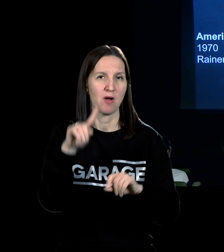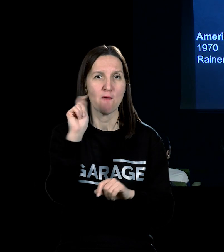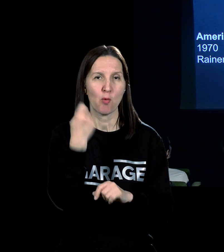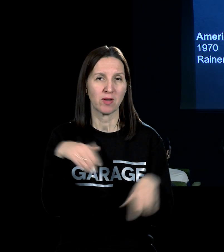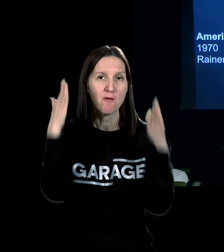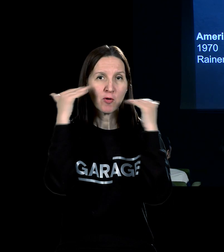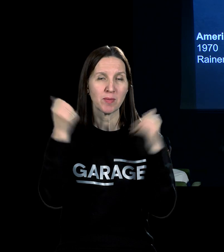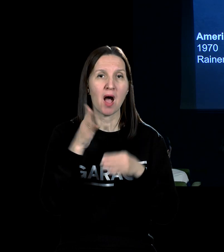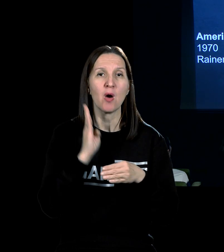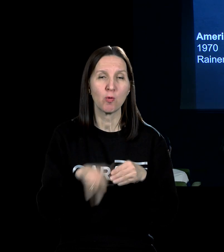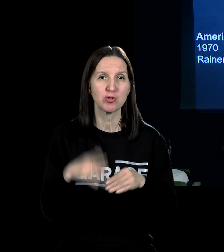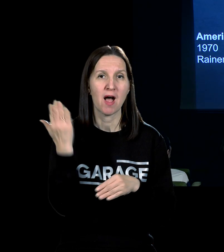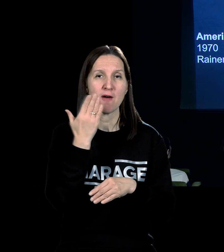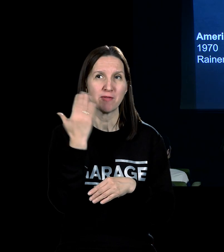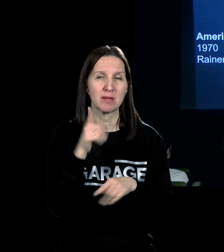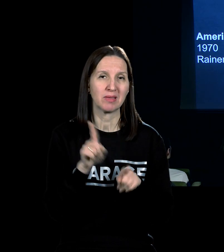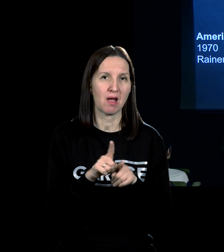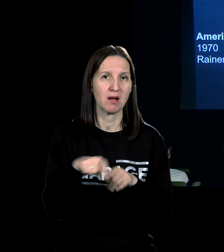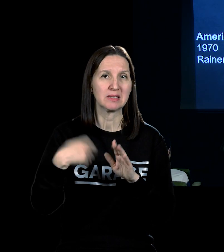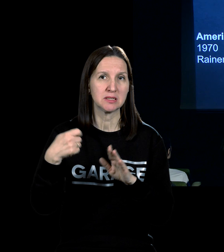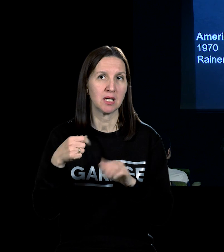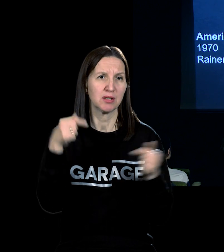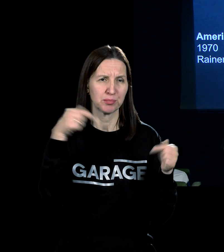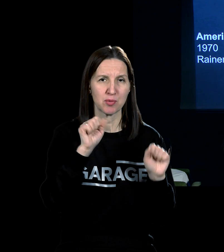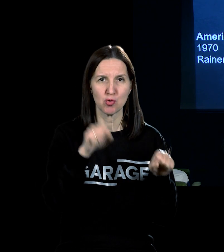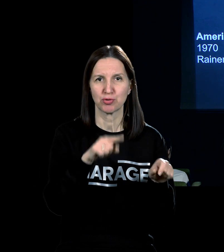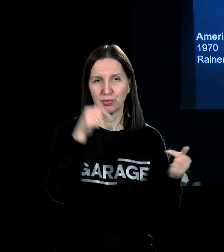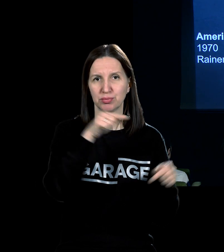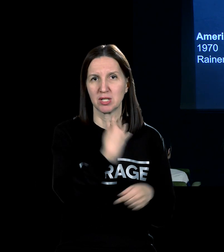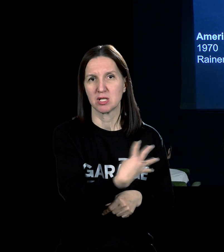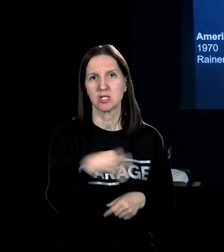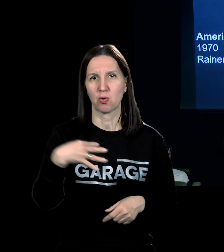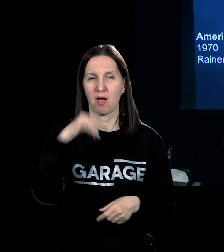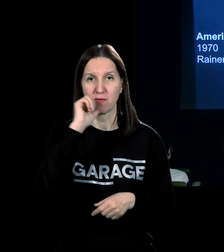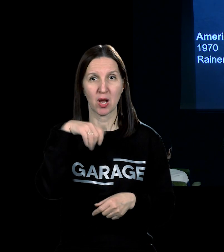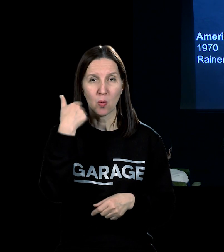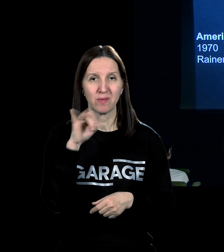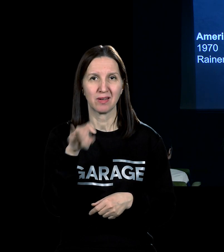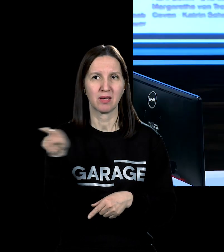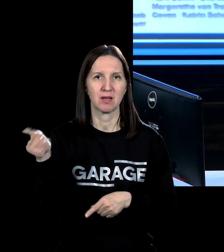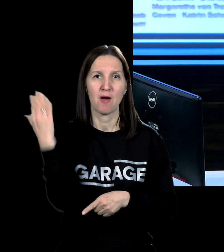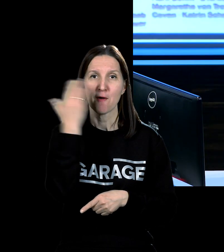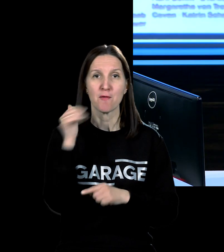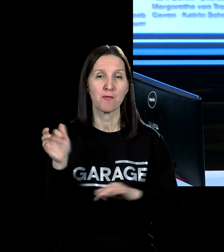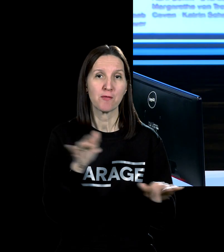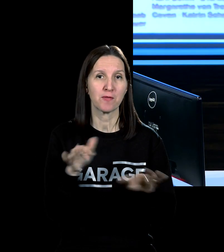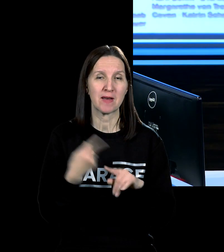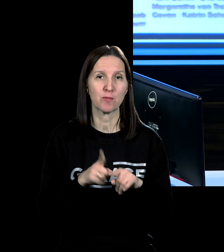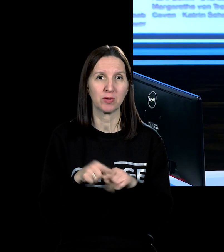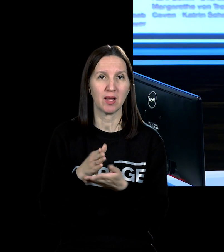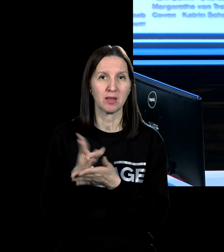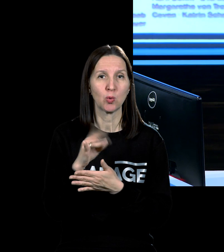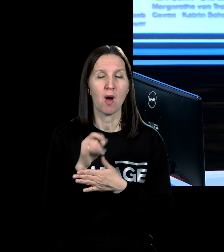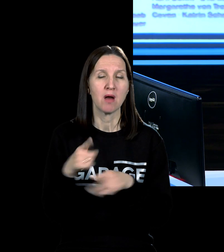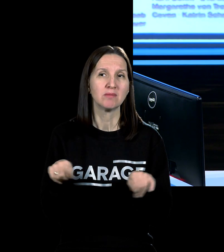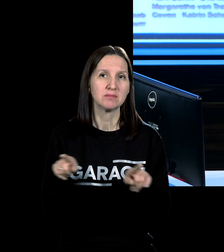Вьетнаме, которая окончилась. Фильм этот снят так, что вполне может происходить в 40-е годы. И это фильм, в котором этот нуар, есть такой